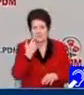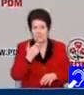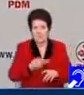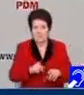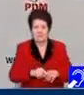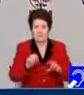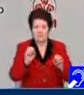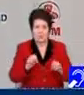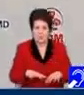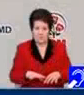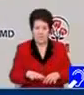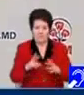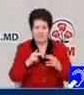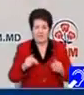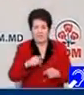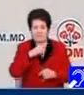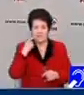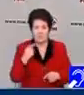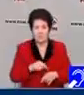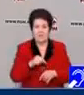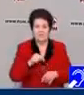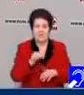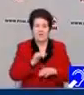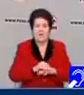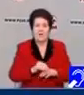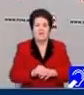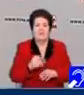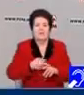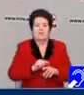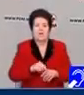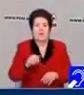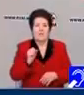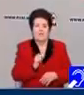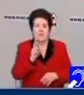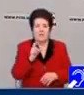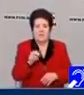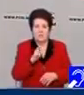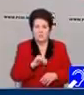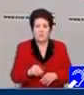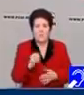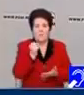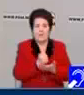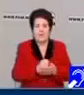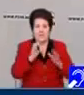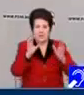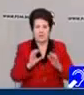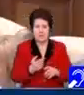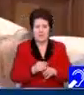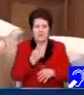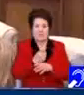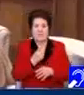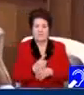această hotărâre, Federația Rusă reacționează la faptul că președintele interimar Adrian Candu a promulgat legea care